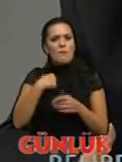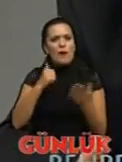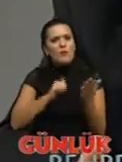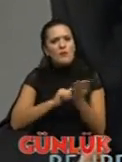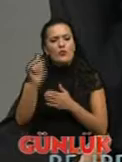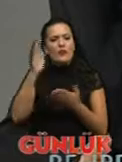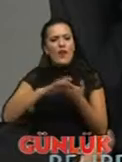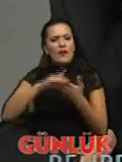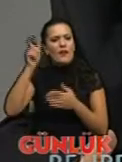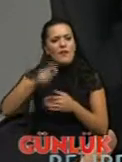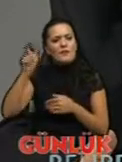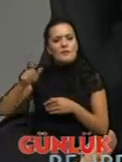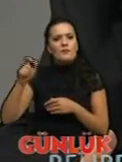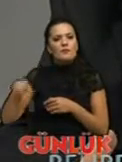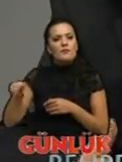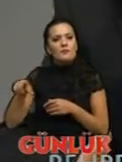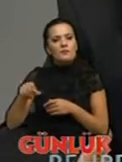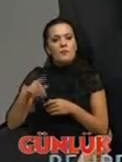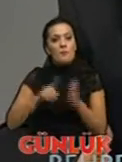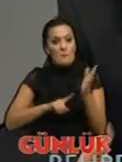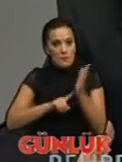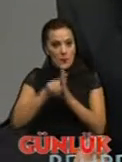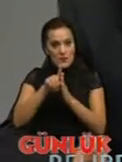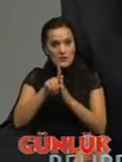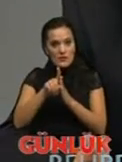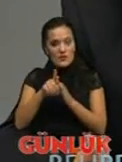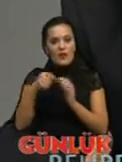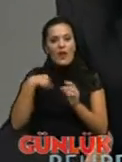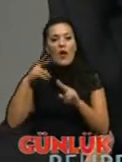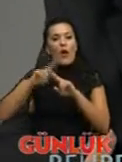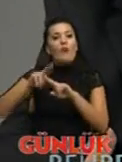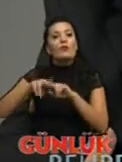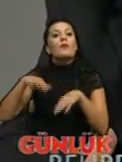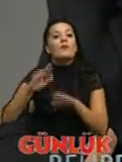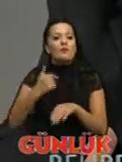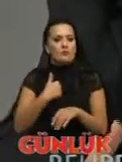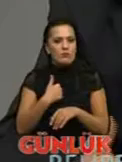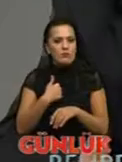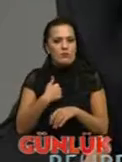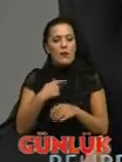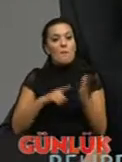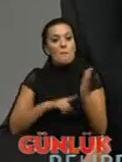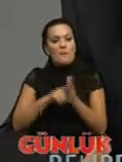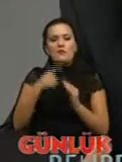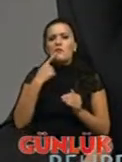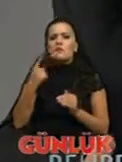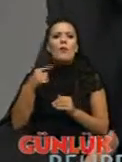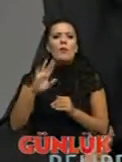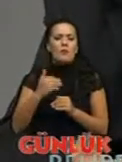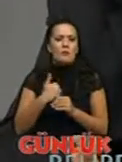bütün arkadaşlarıma başarı öğütlemiyorum. Başarıyı tavsiye